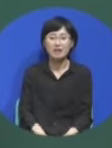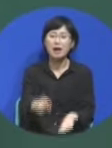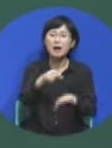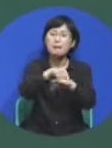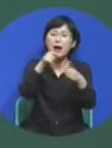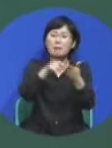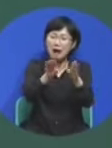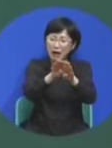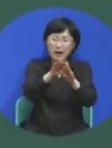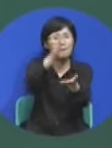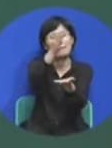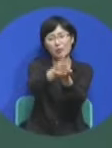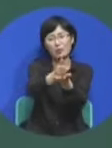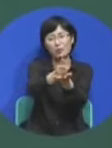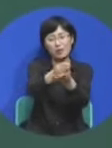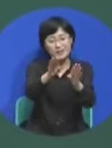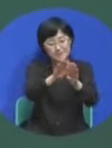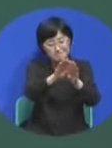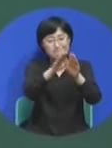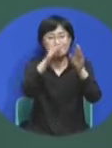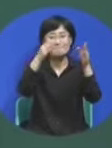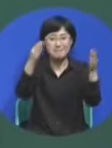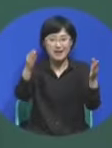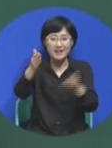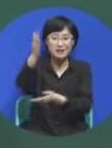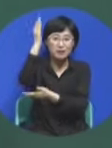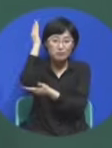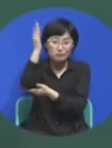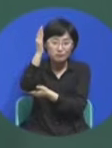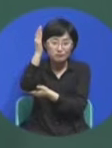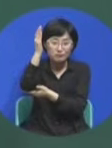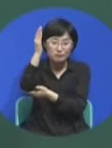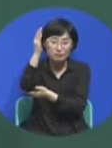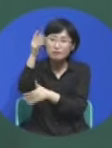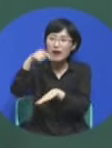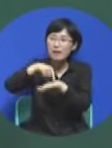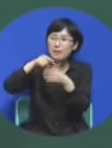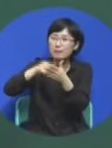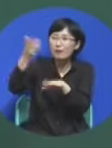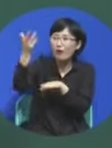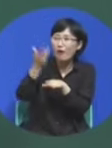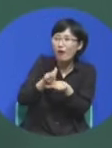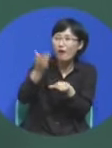我在前面看到这样的人觉得好心痛。 마음 문을 확 열고 말씀 앞에 반응하면 얼마나 좋겠어요.